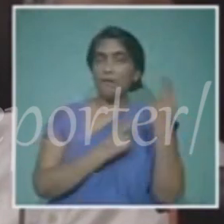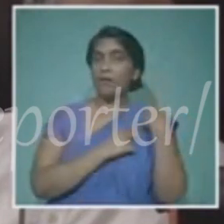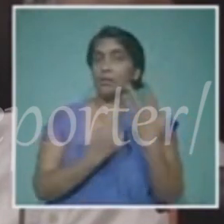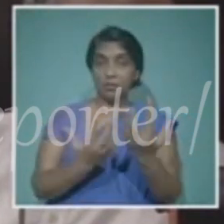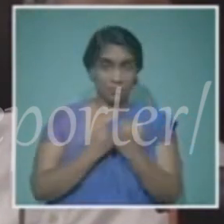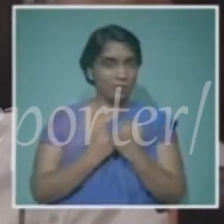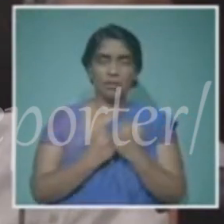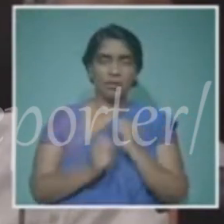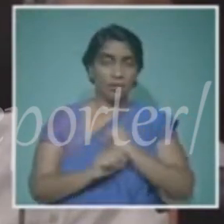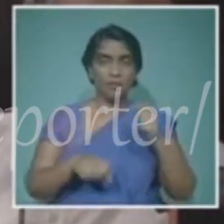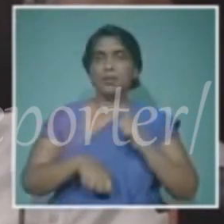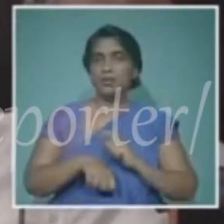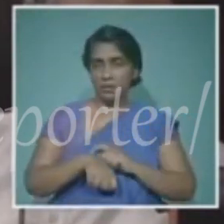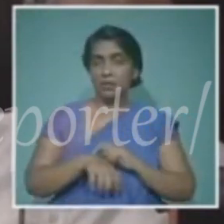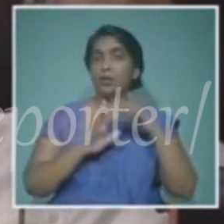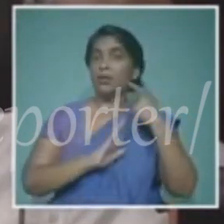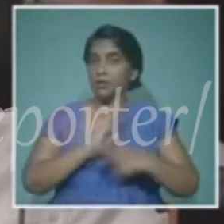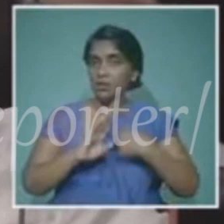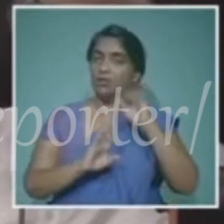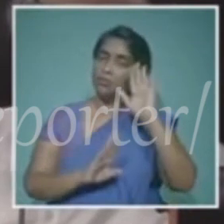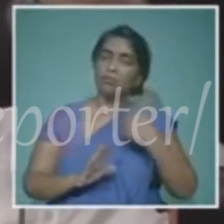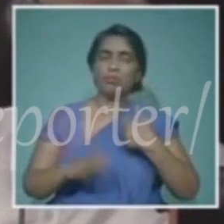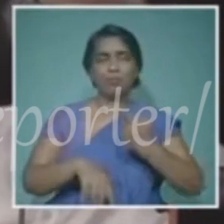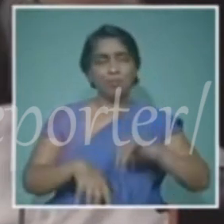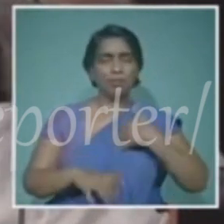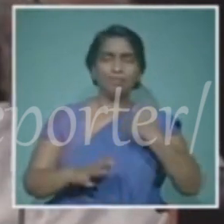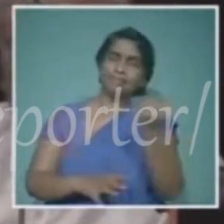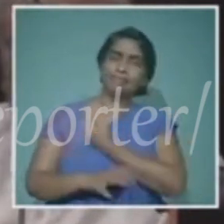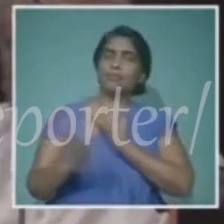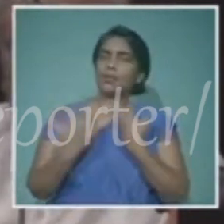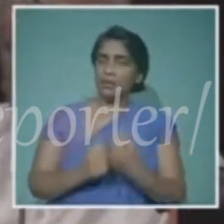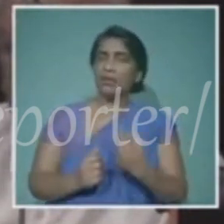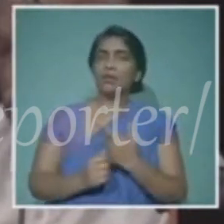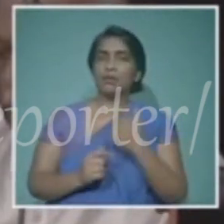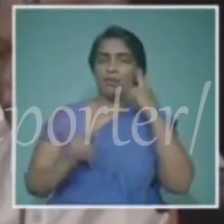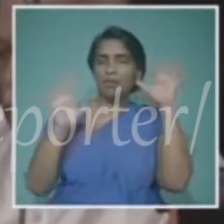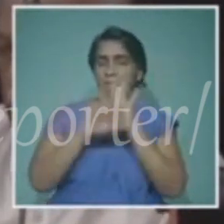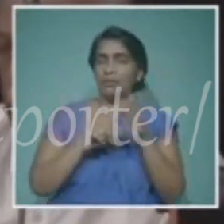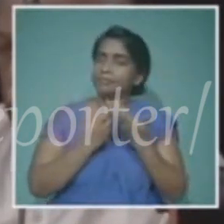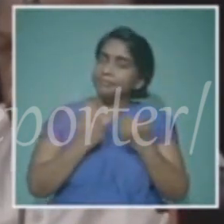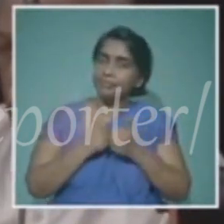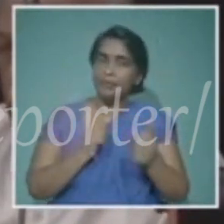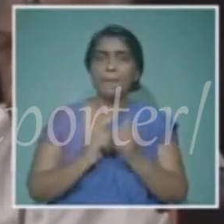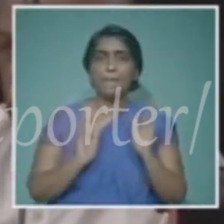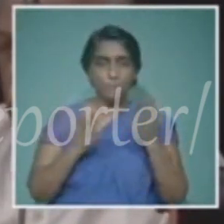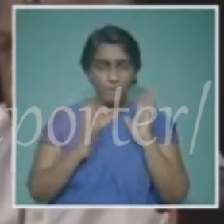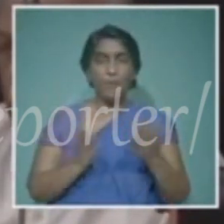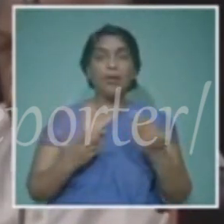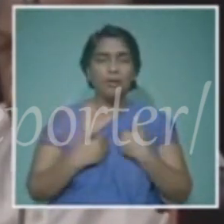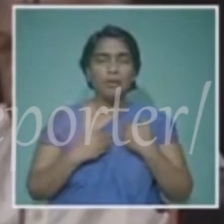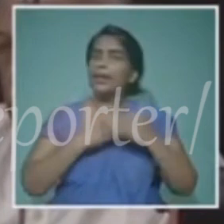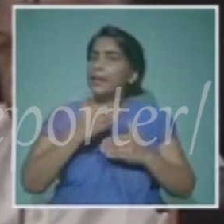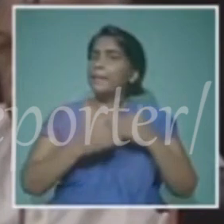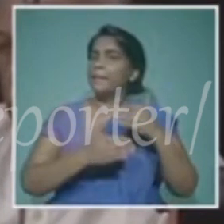බාරගත්තේ නැති අවස්ථාවක. රට වෙනුවෙන් මම අවදානම බාර අරන් අනුසුදායක ගමනක් යන්ට පටන් ගත්තා. අප හෙමින්